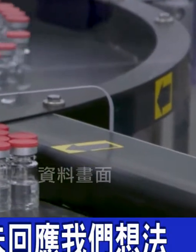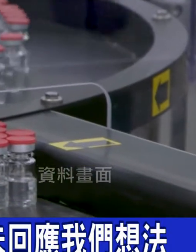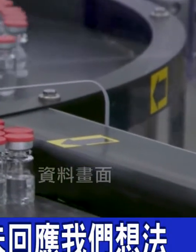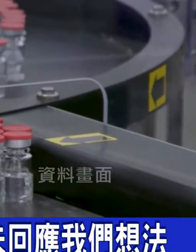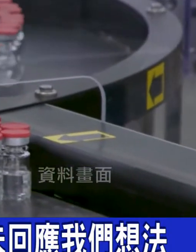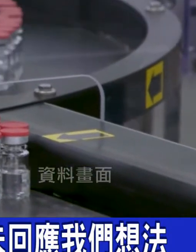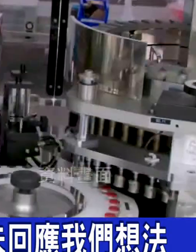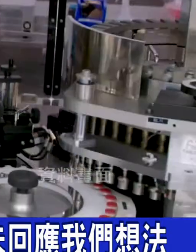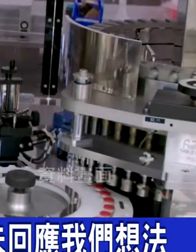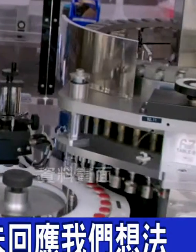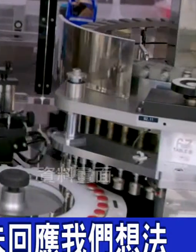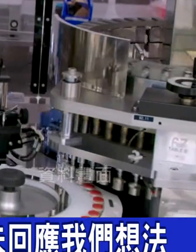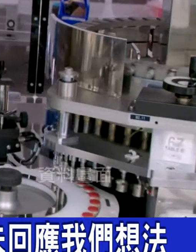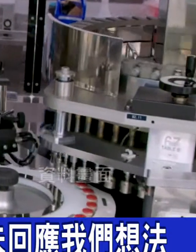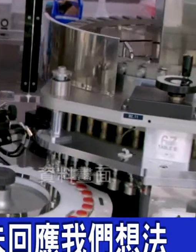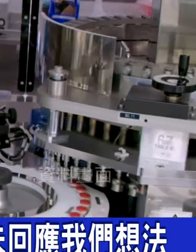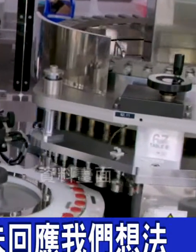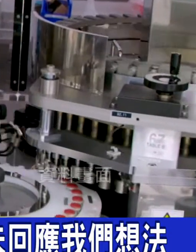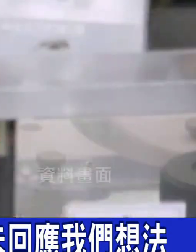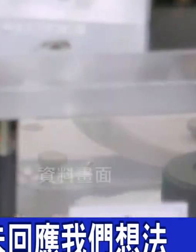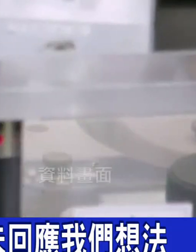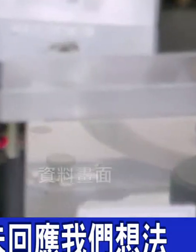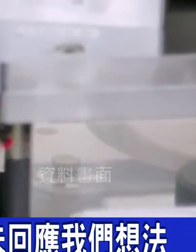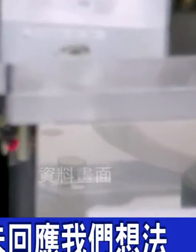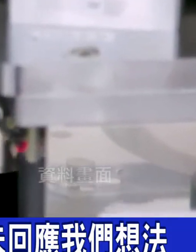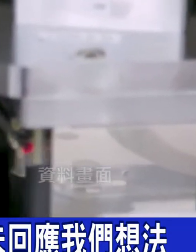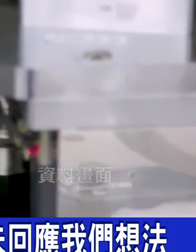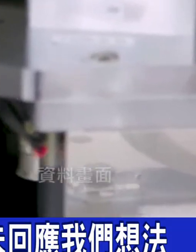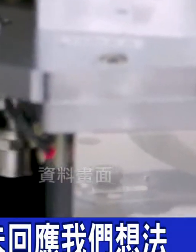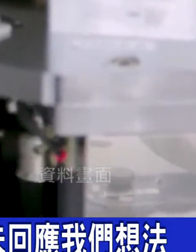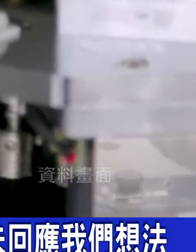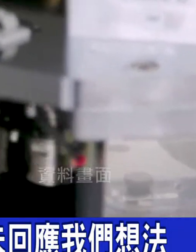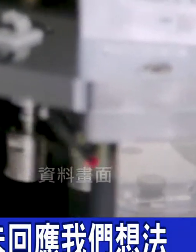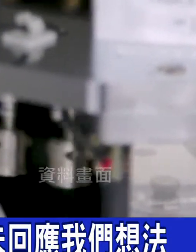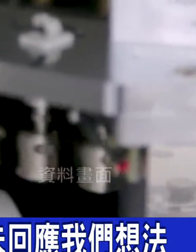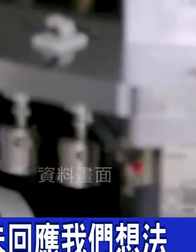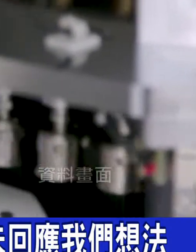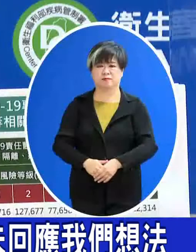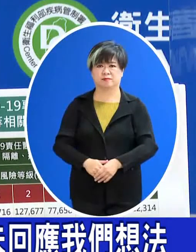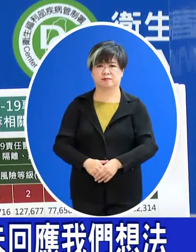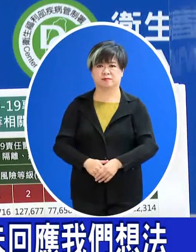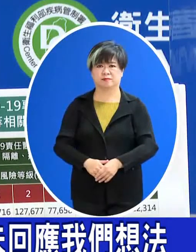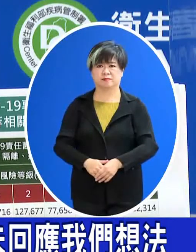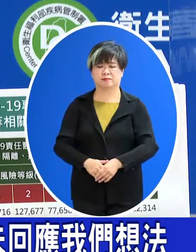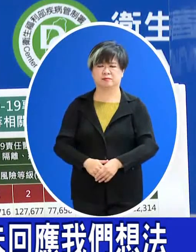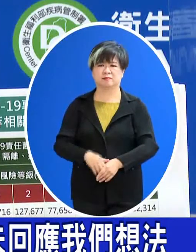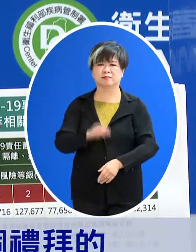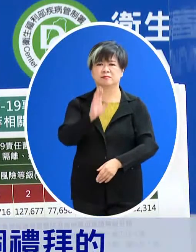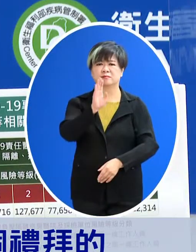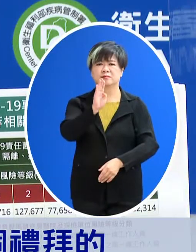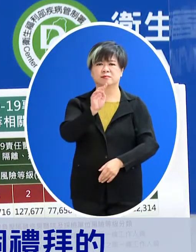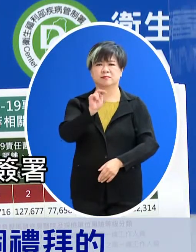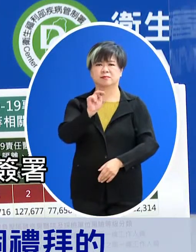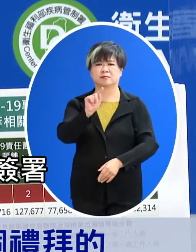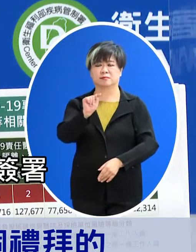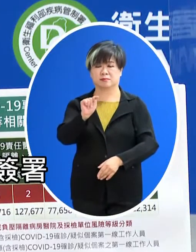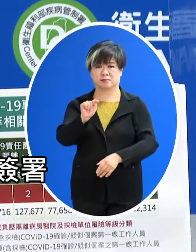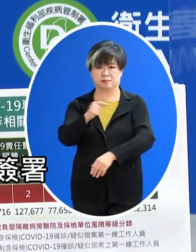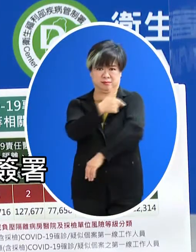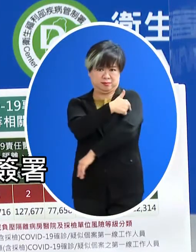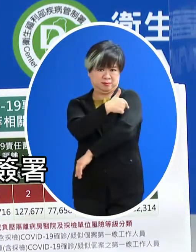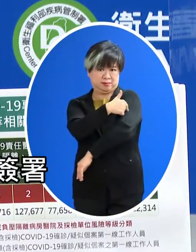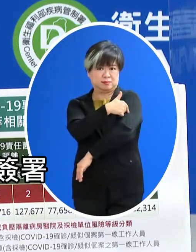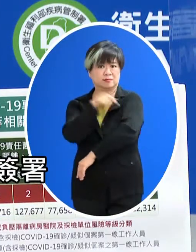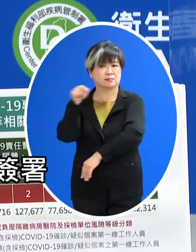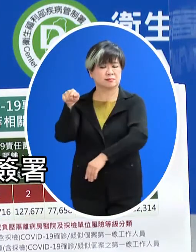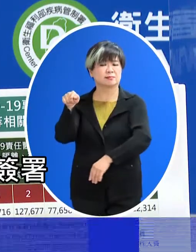疫苗到底来不来？中央流行疫情指挥中心指挥官陈时中的说法很暧昧。 BNT 这个，因为合约还，我们是把